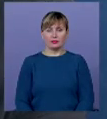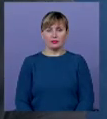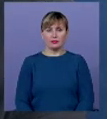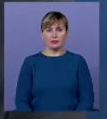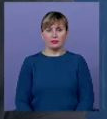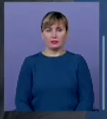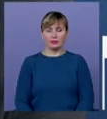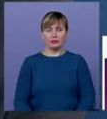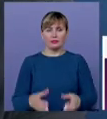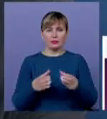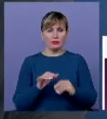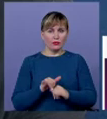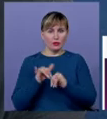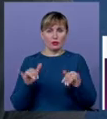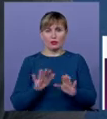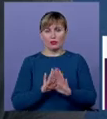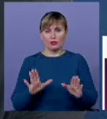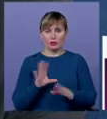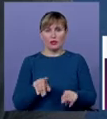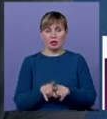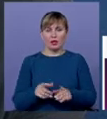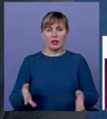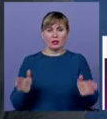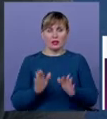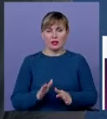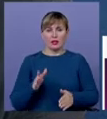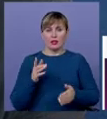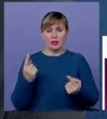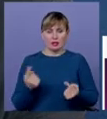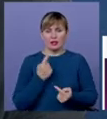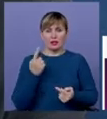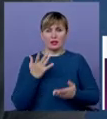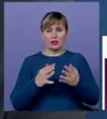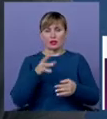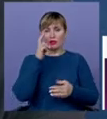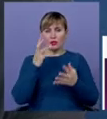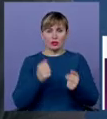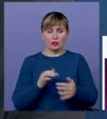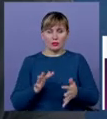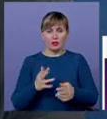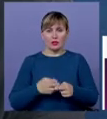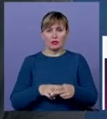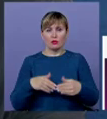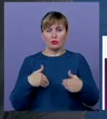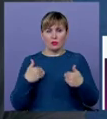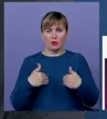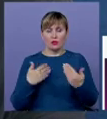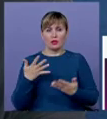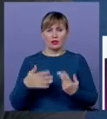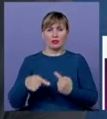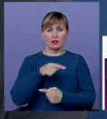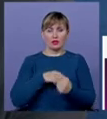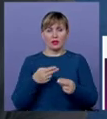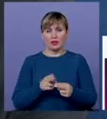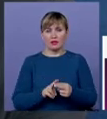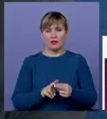Контроль не увеличивается, все так же остается. Единственный момент только, если государство не получает от этого пользу, если предприниматели от этого